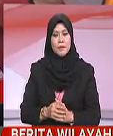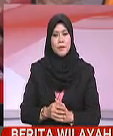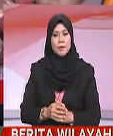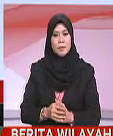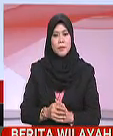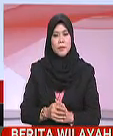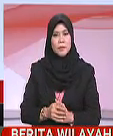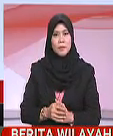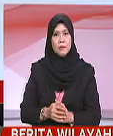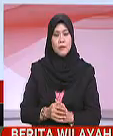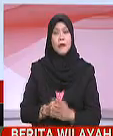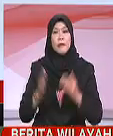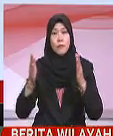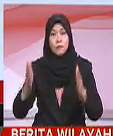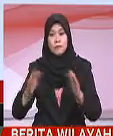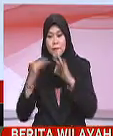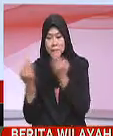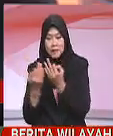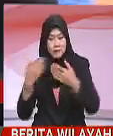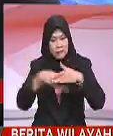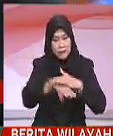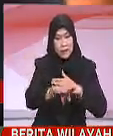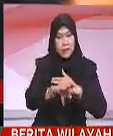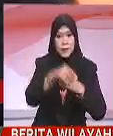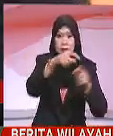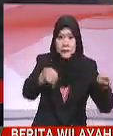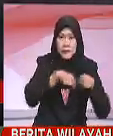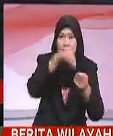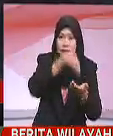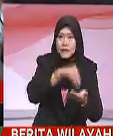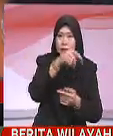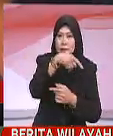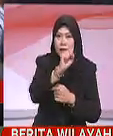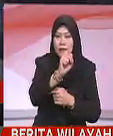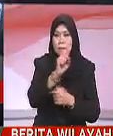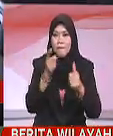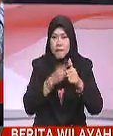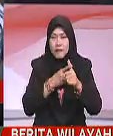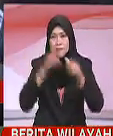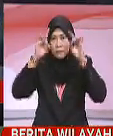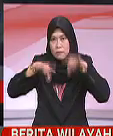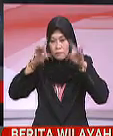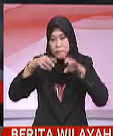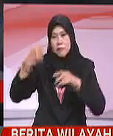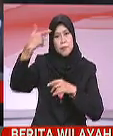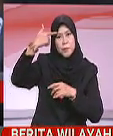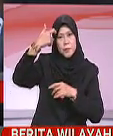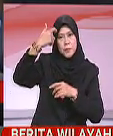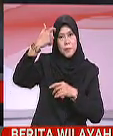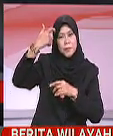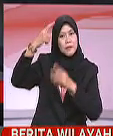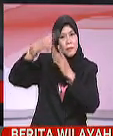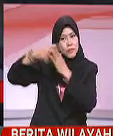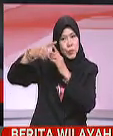setiap mangsa yang masuk ke pusat pemindahan, kita akan memeriksa saringan suhu badan mereka, di